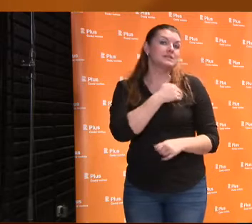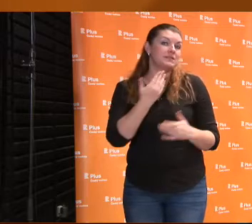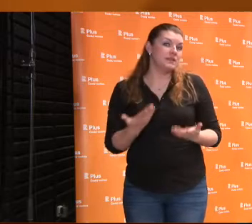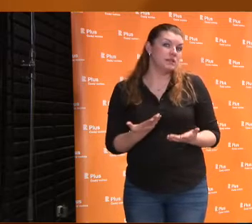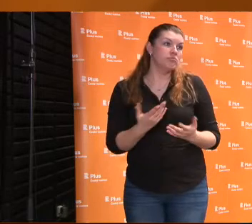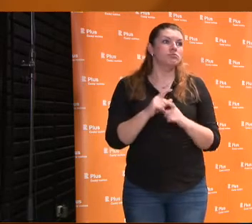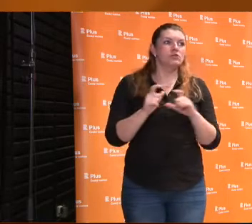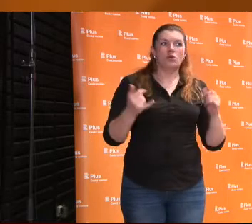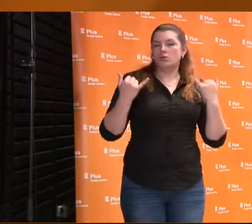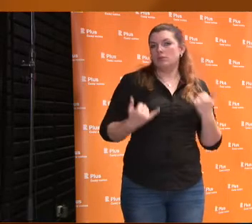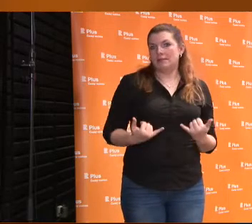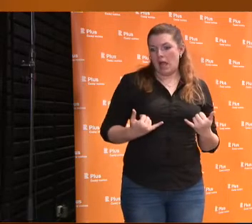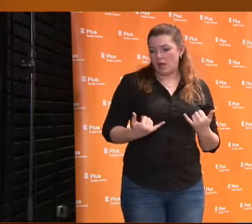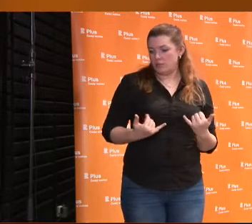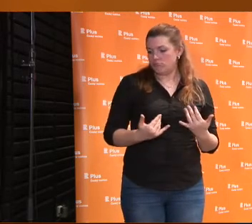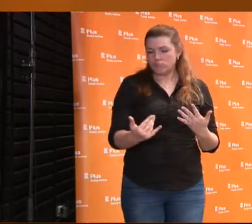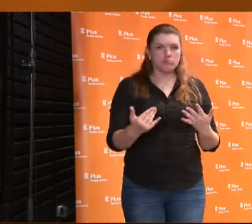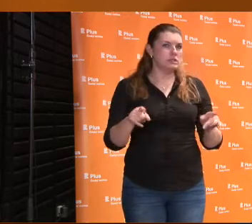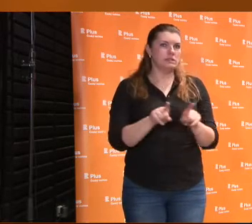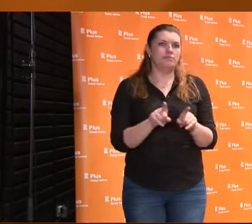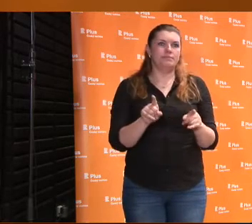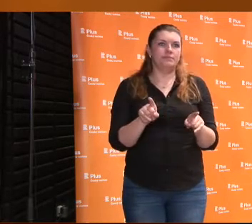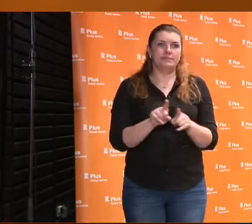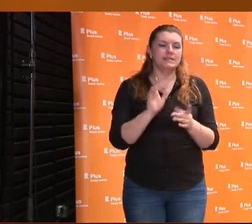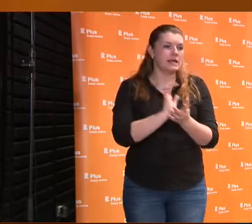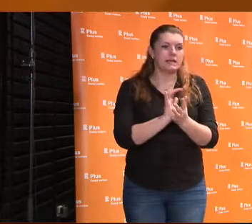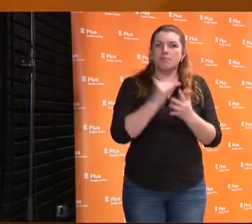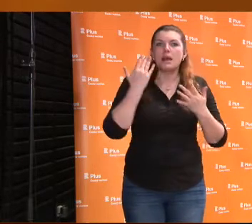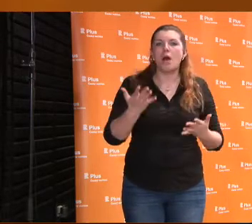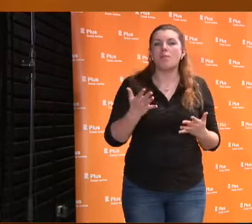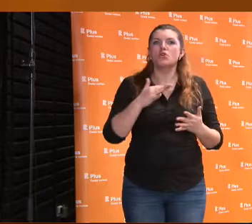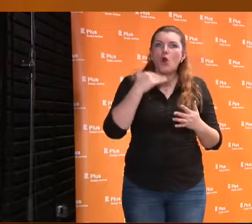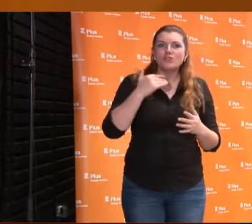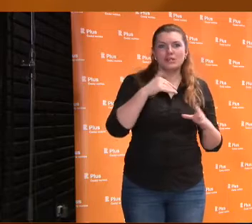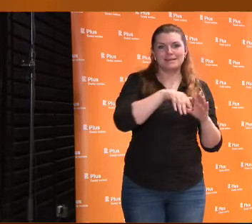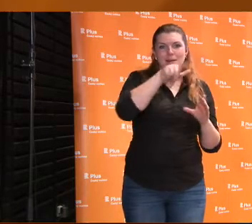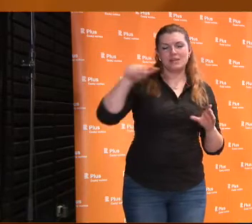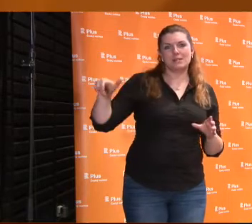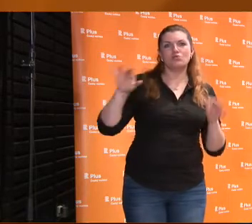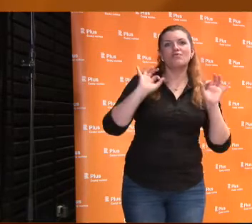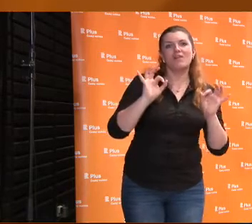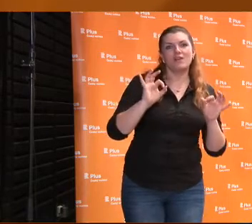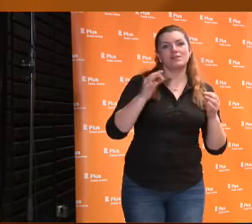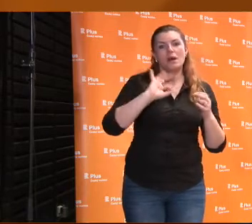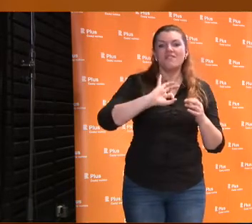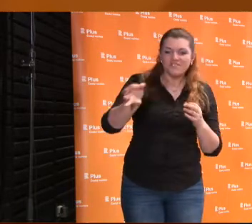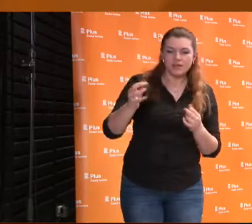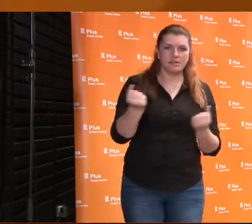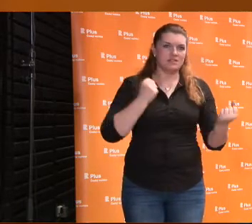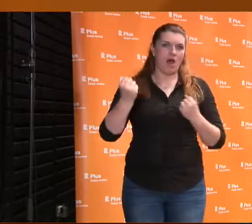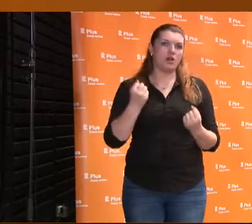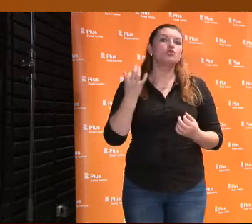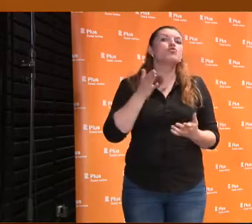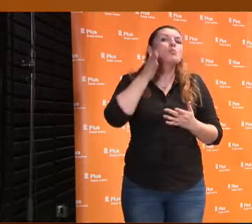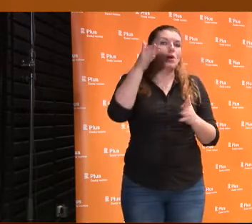současné době opět není dostatek perkvalifikovaného personálu k tomu, aby zvládl tu úlohu, která bude